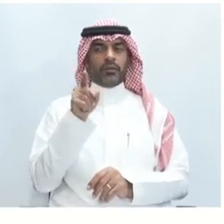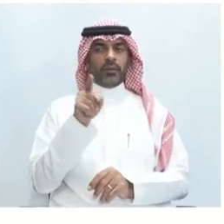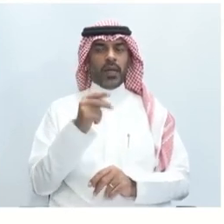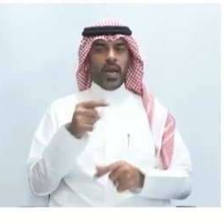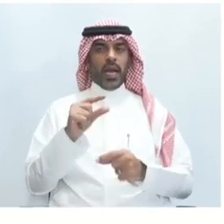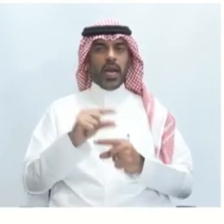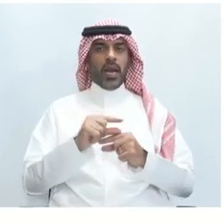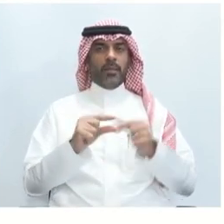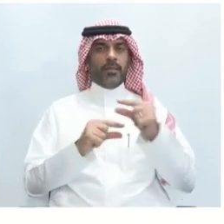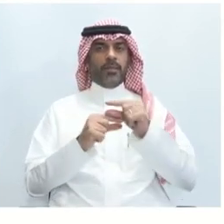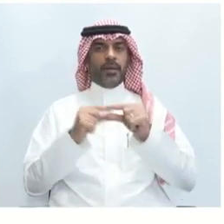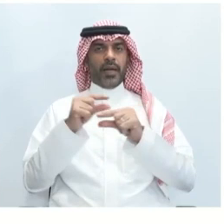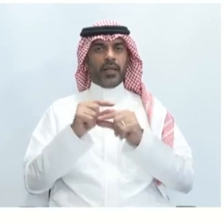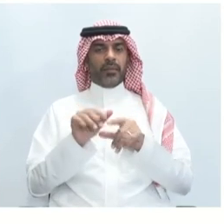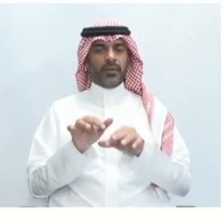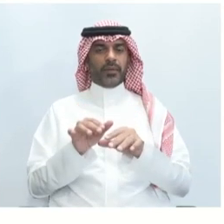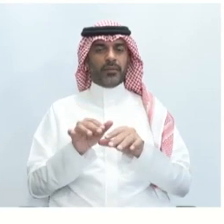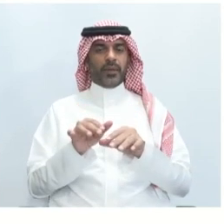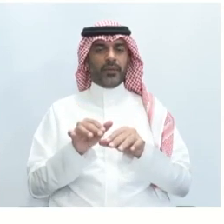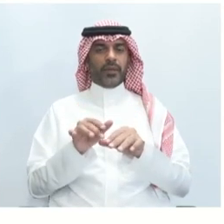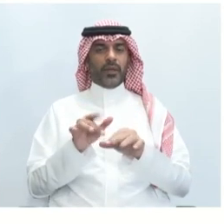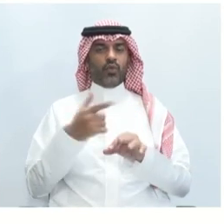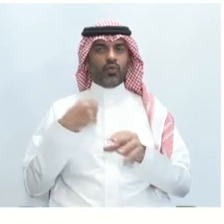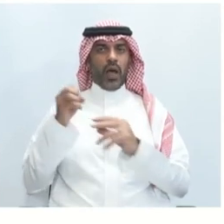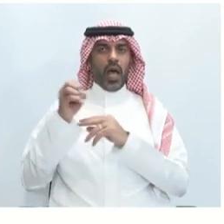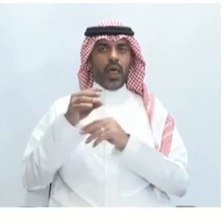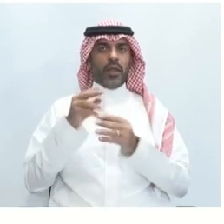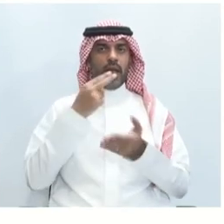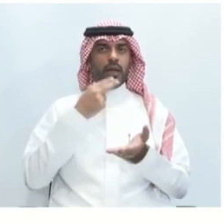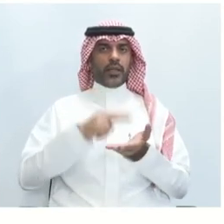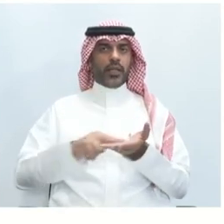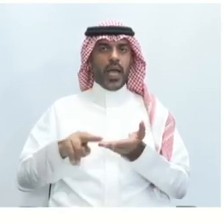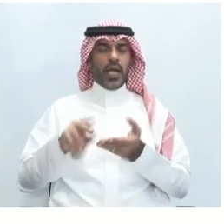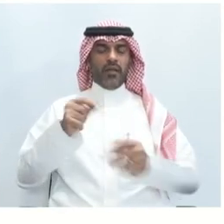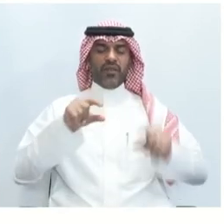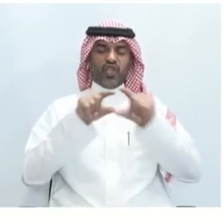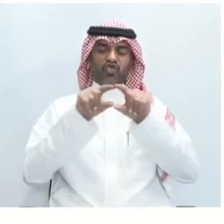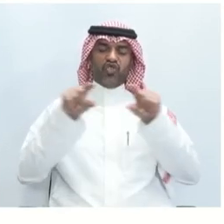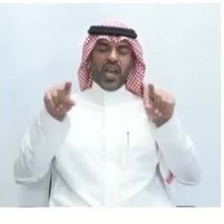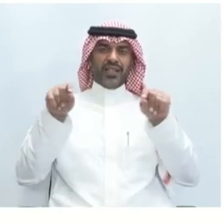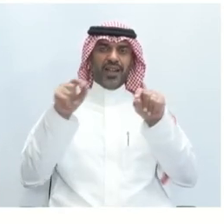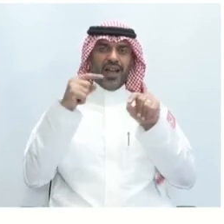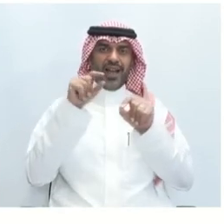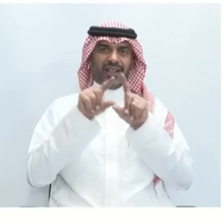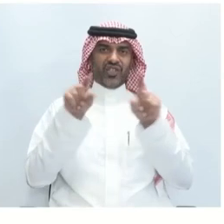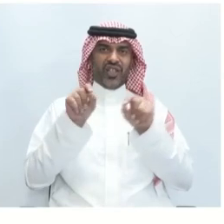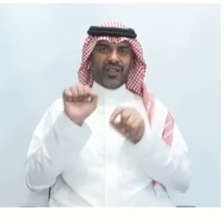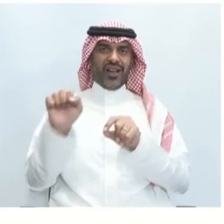البرمجيه من خلال استخدام عرض الرسائل النصيه والمؤثرات الصوتيه في شاشه عرض الروبوت